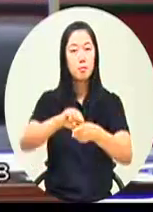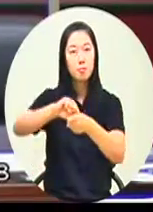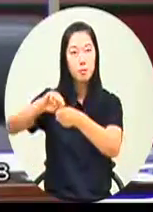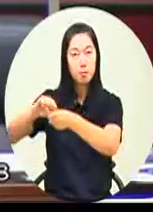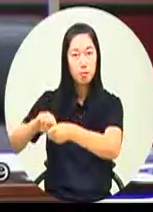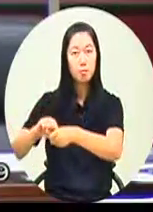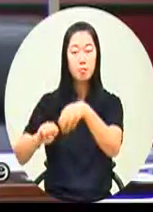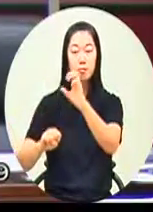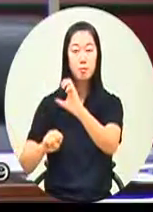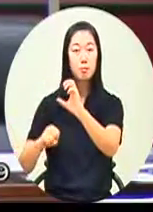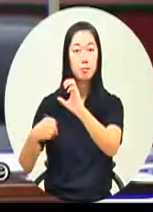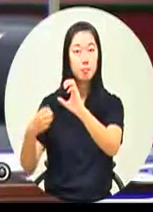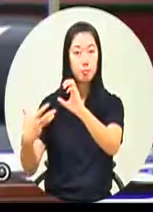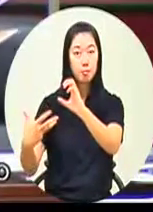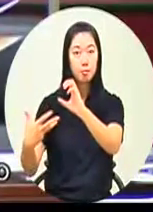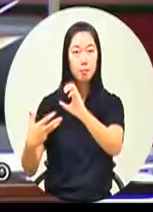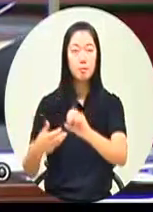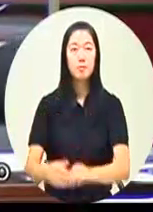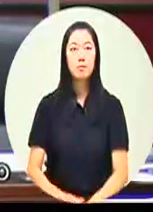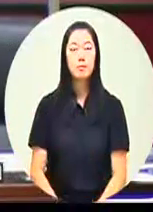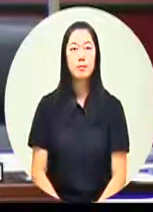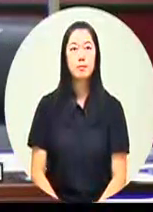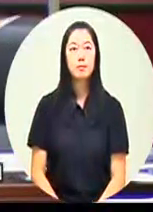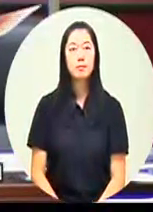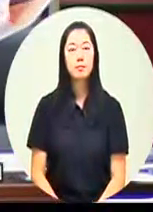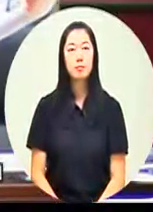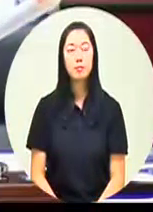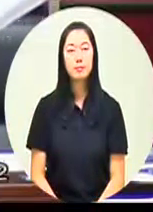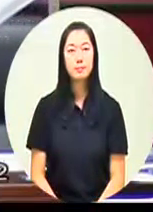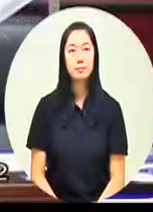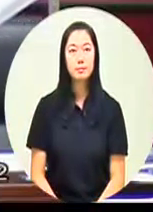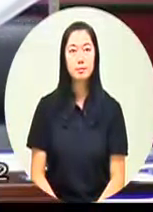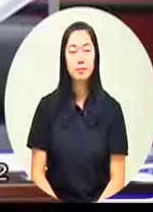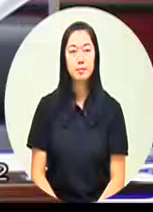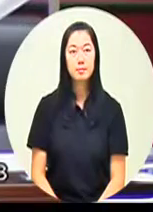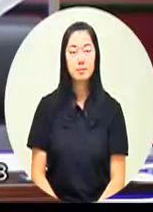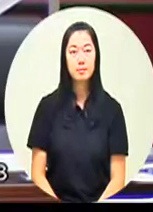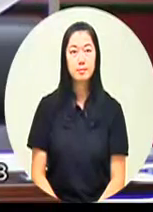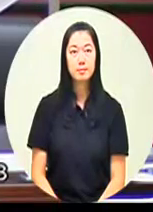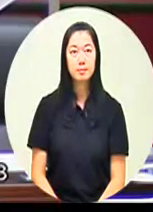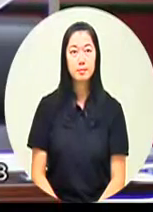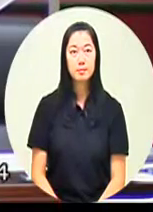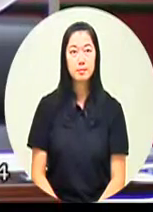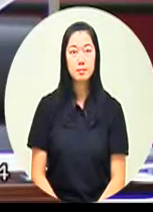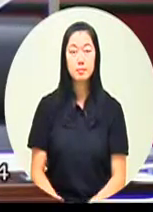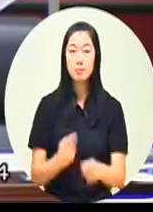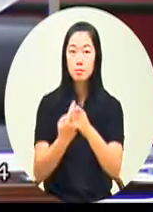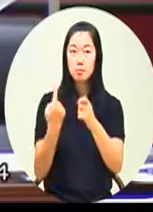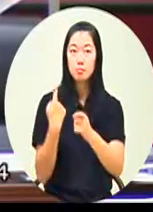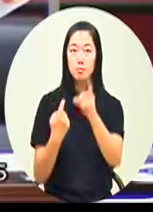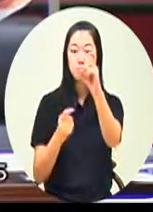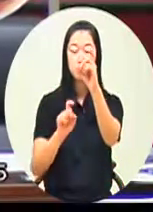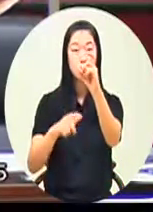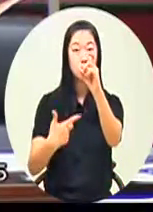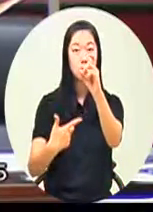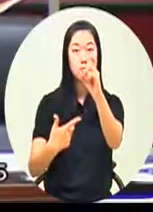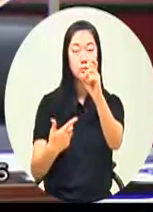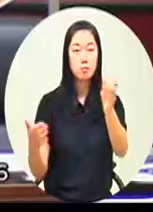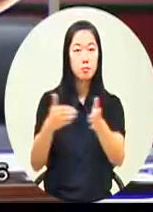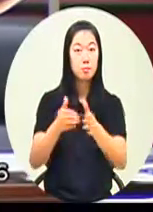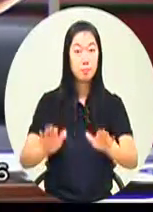报告。我来请教吴局长，这从去年10月16号到现